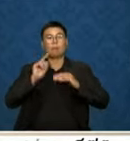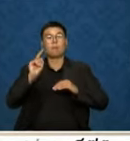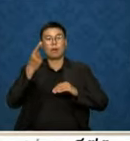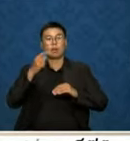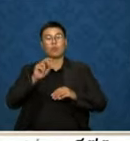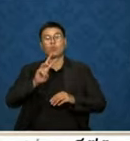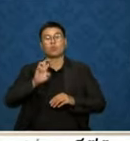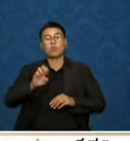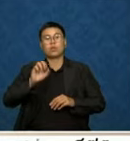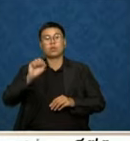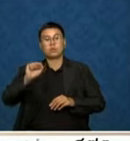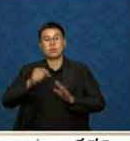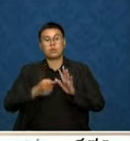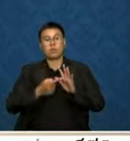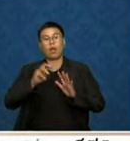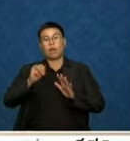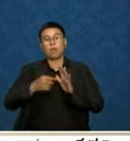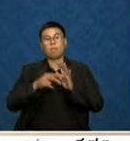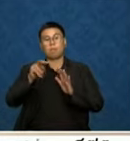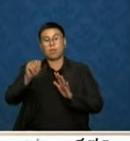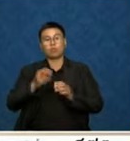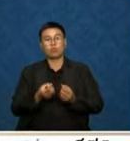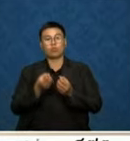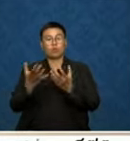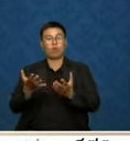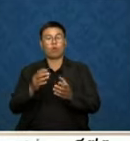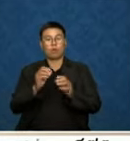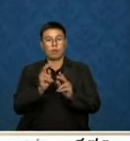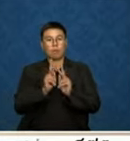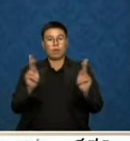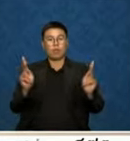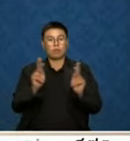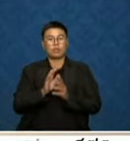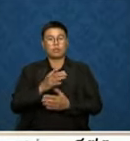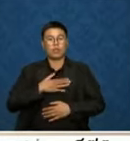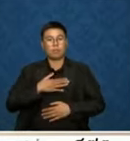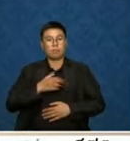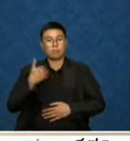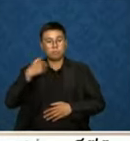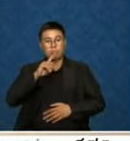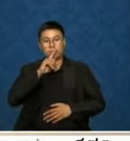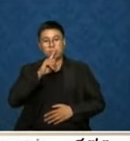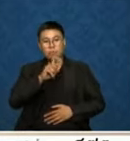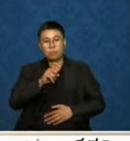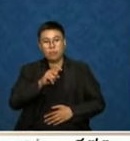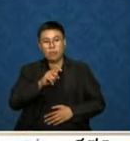ามัญหากว่าจะให้ส่งกรรมการสามัญเนี่ยท่านติดใจหรือไม่ครับ